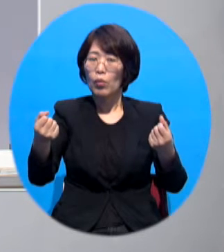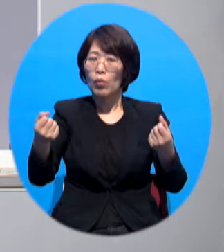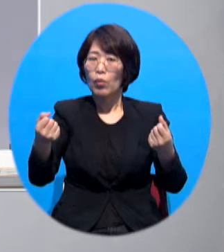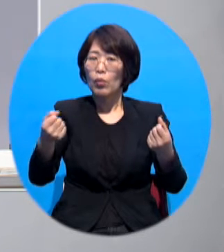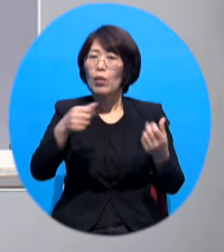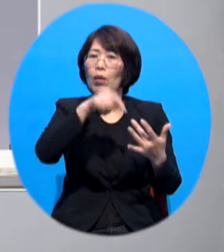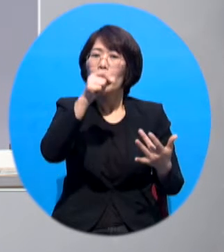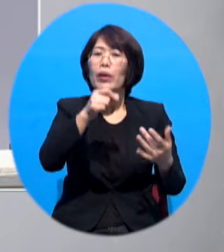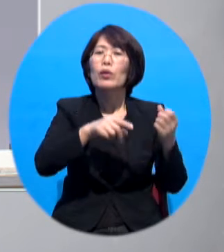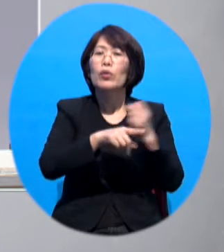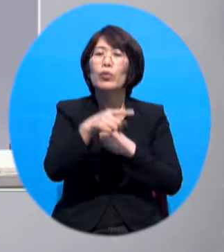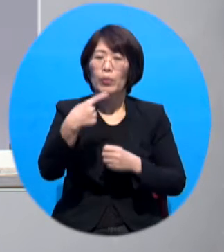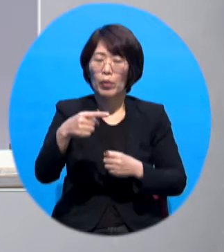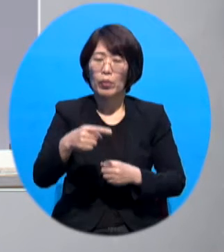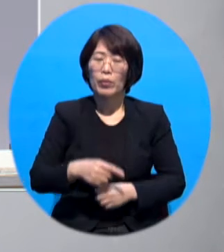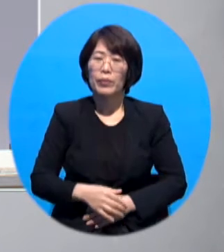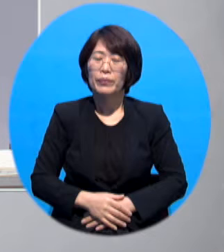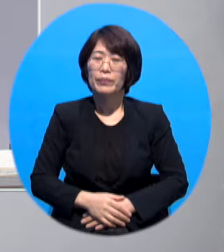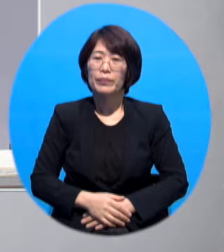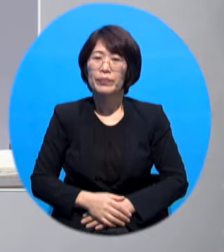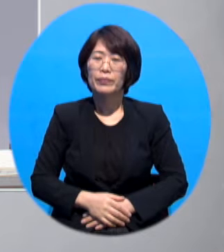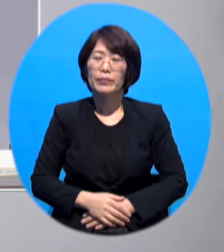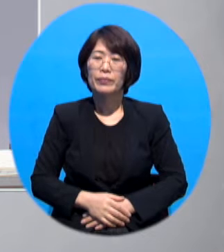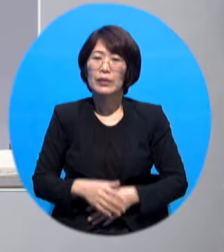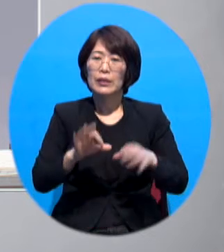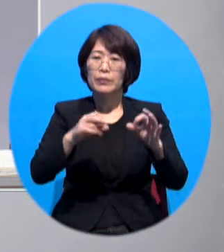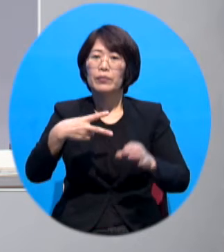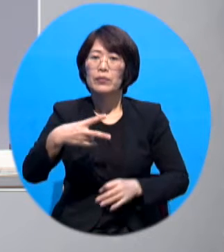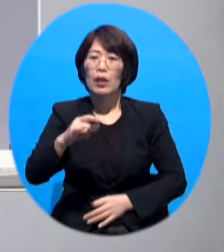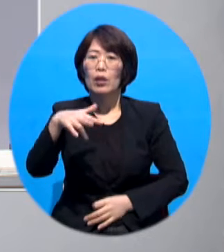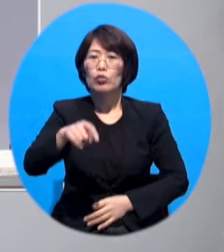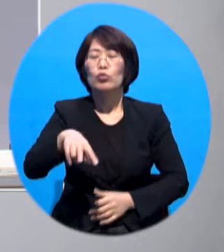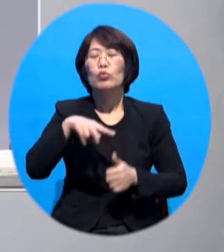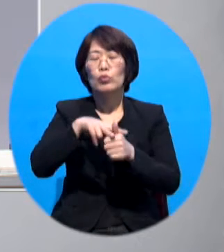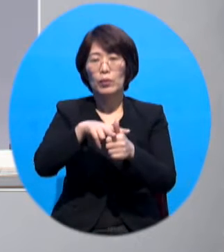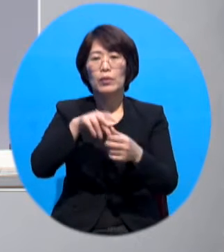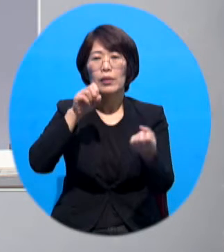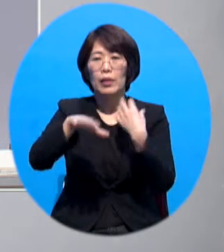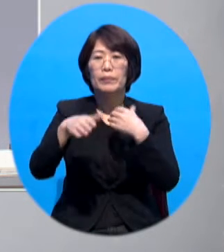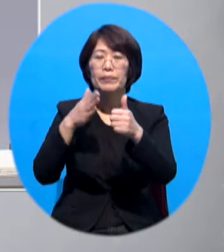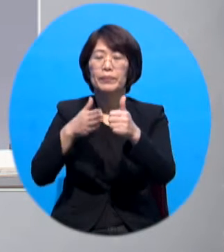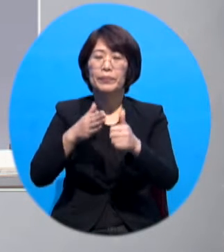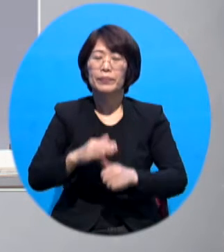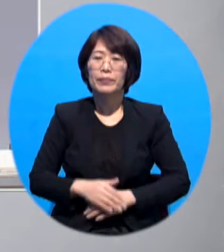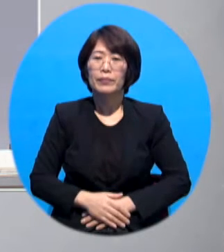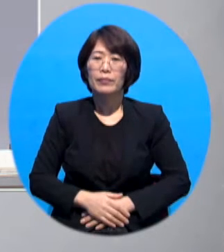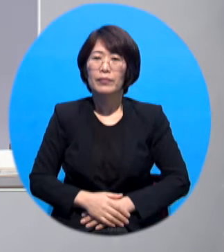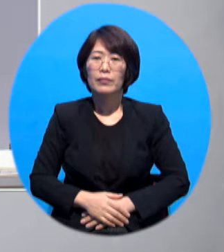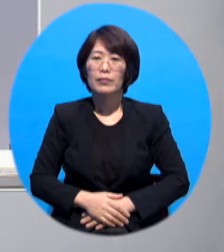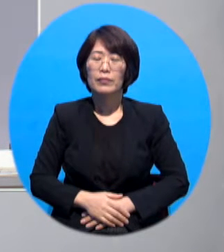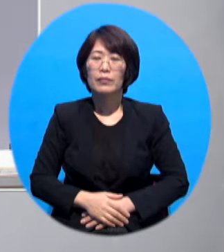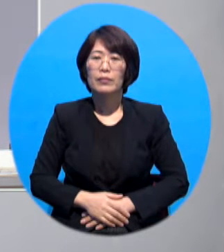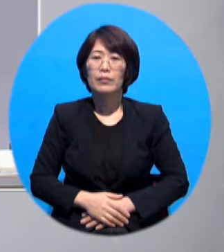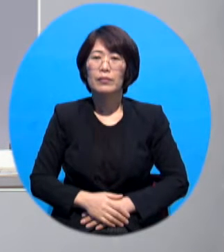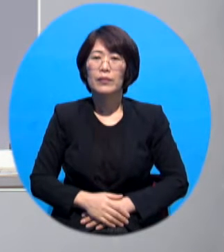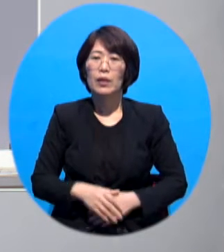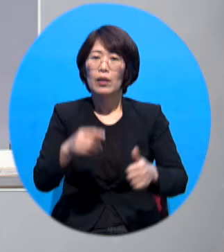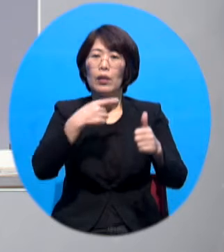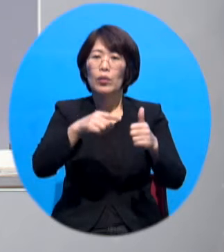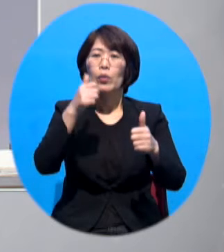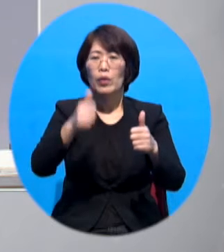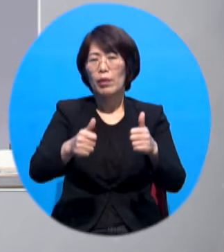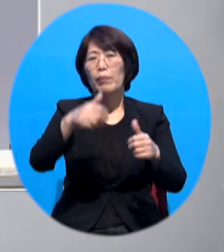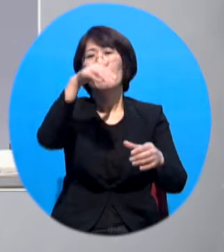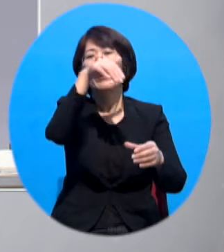이유가 무엇이라고 생각하십니까 4 김대중 후보 답변해 주십시오 일본입니다 예 우리 교육감